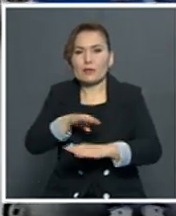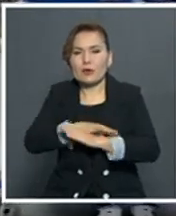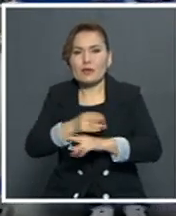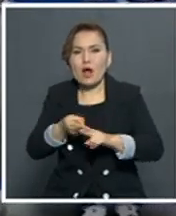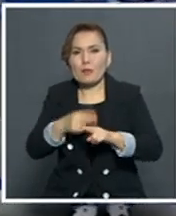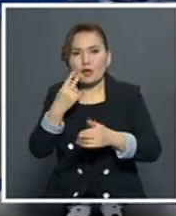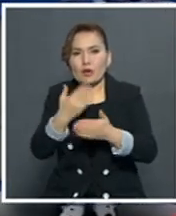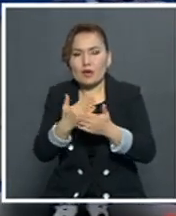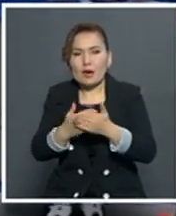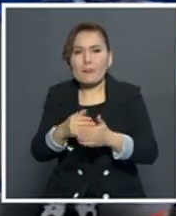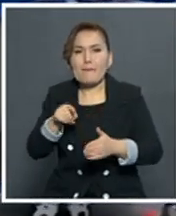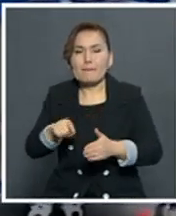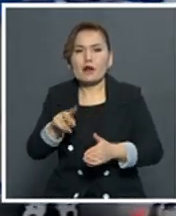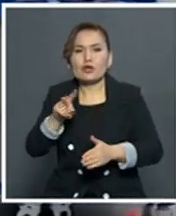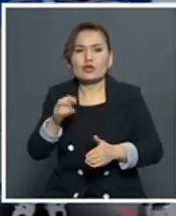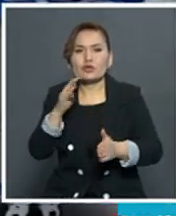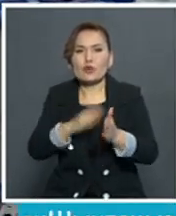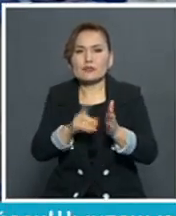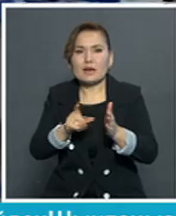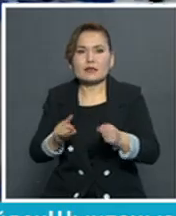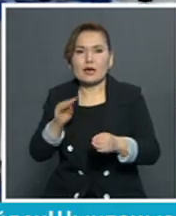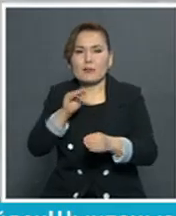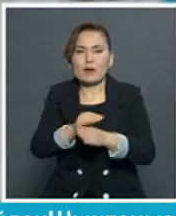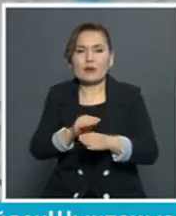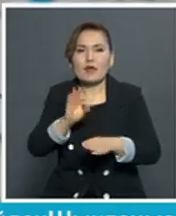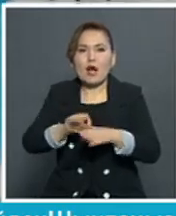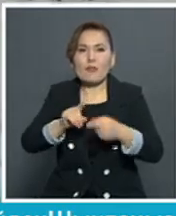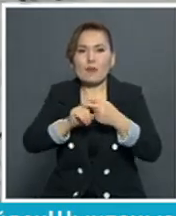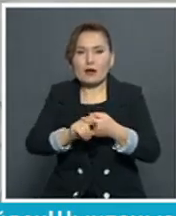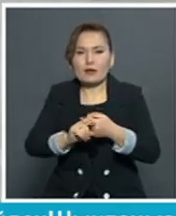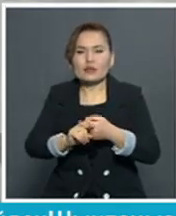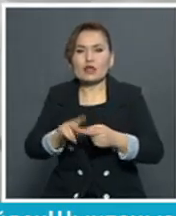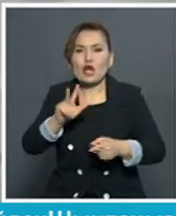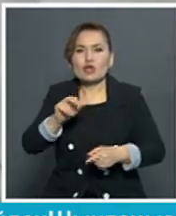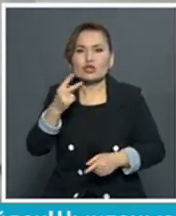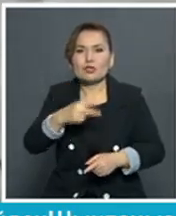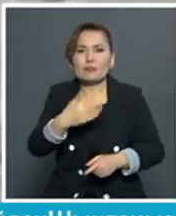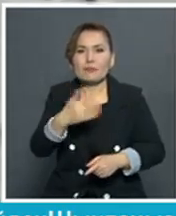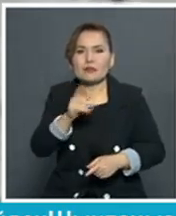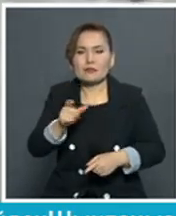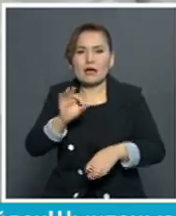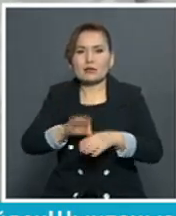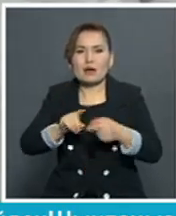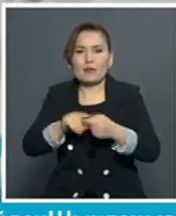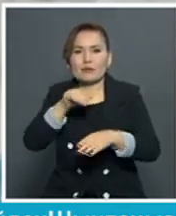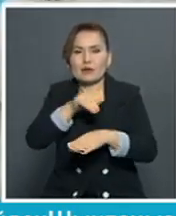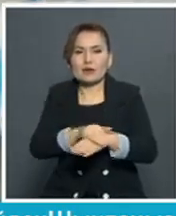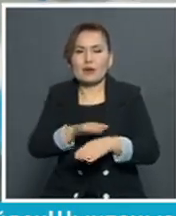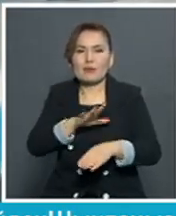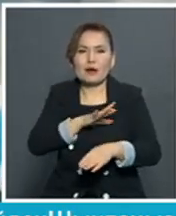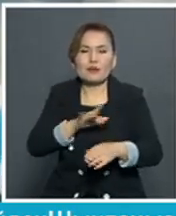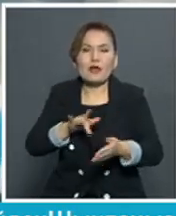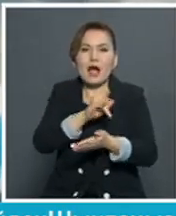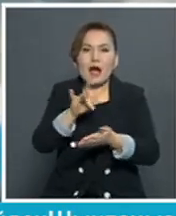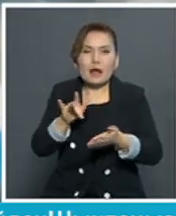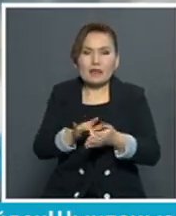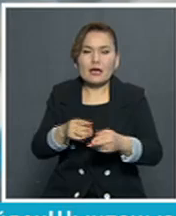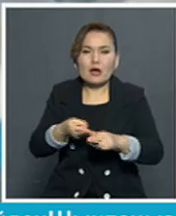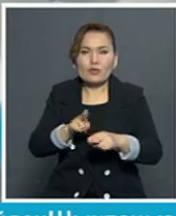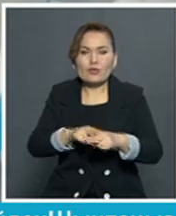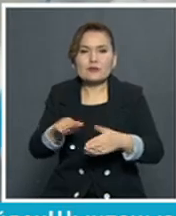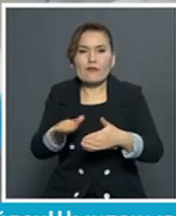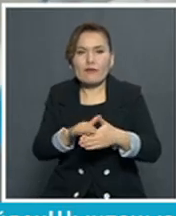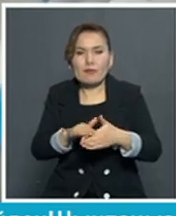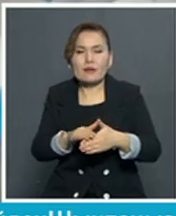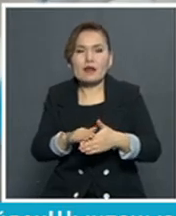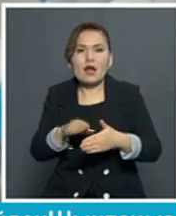көрсеткіштен 1290-ға артық. Инфекция жұқтырғандар қатары да 325 науқаспен толықты. Қала билігі мұны деректердің уақытылы тіркелмеуінен деп